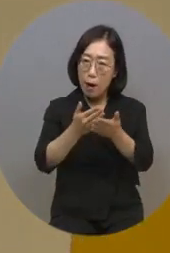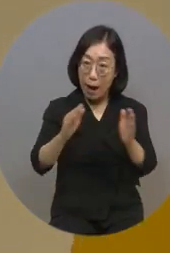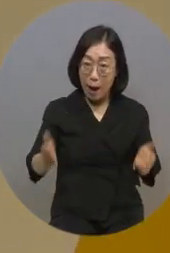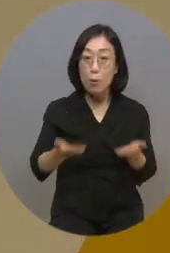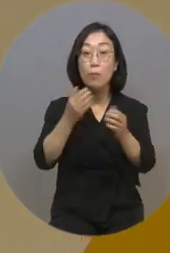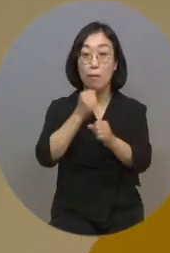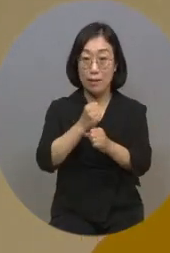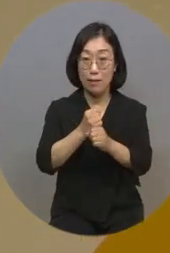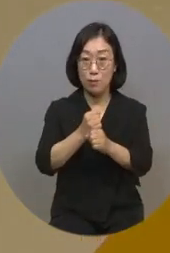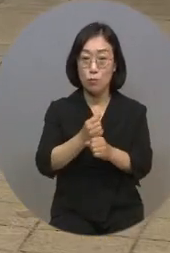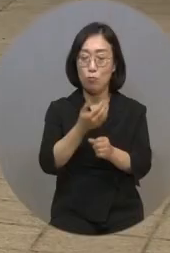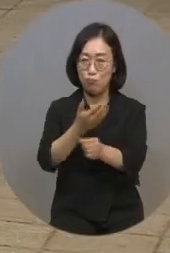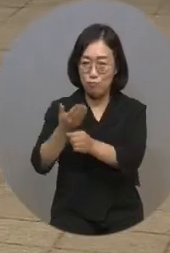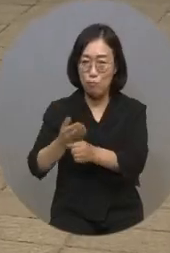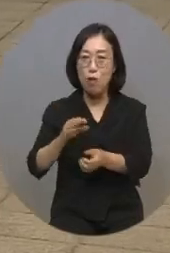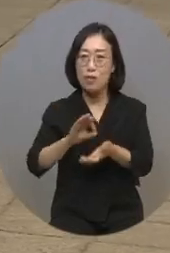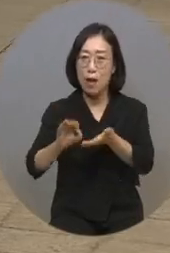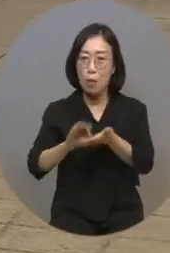이용하기 편리합니다.